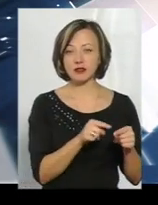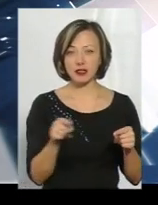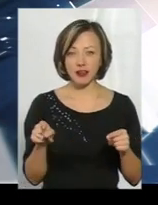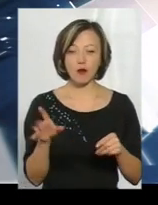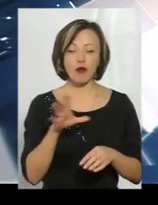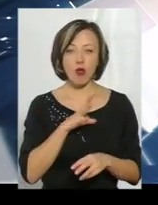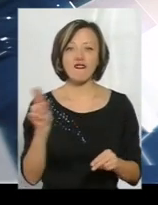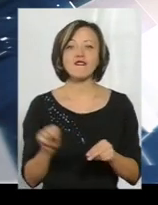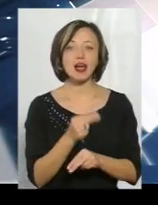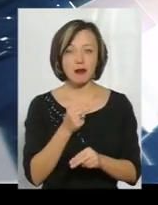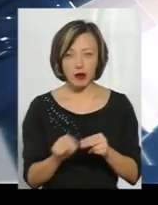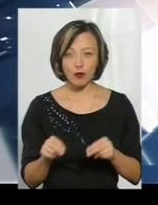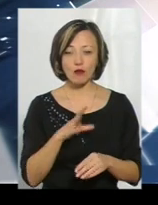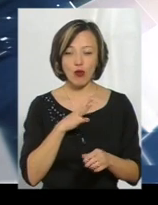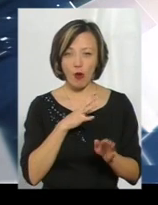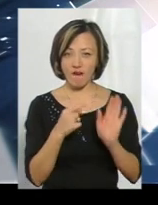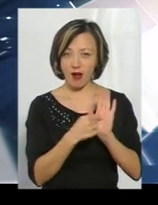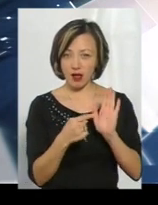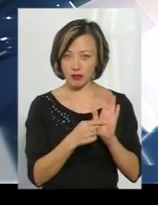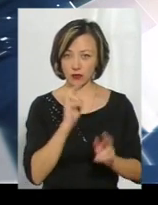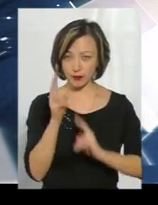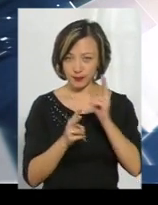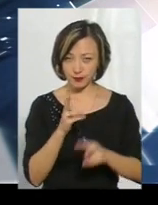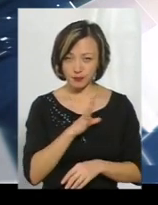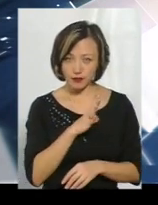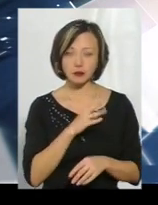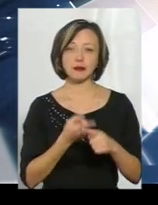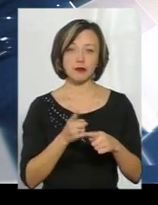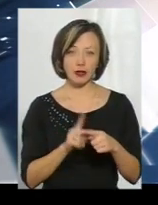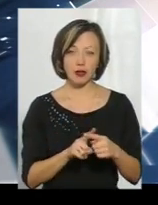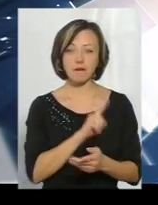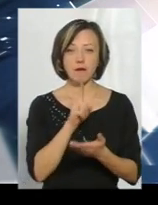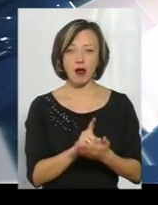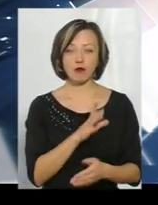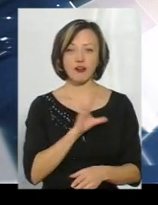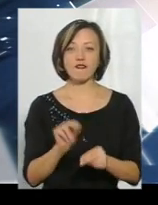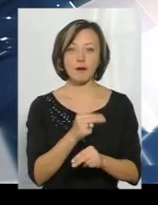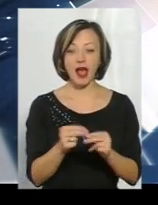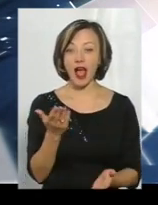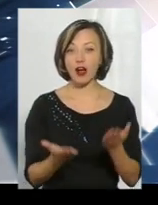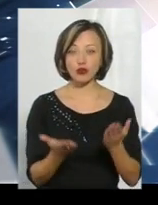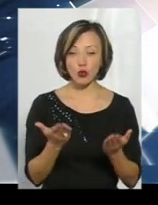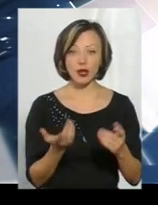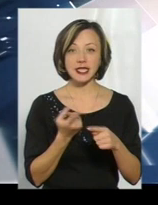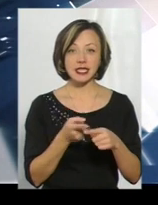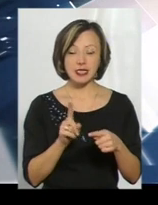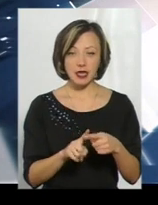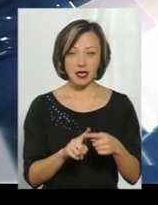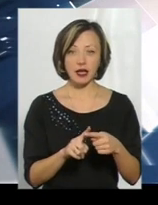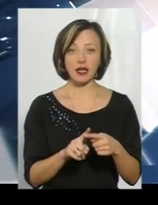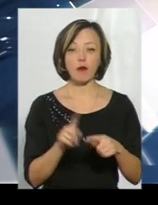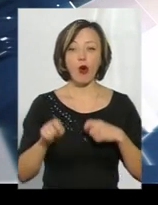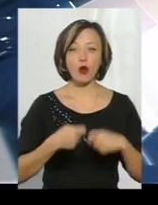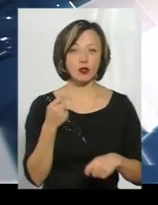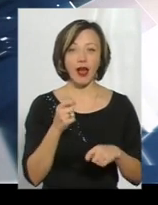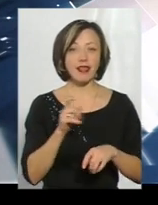все було зроблено, тому що було вказано на це, і воно було виправлено. Тому що якщо ці